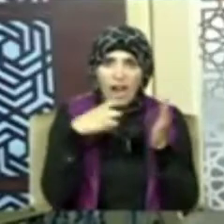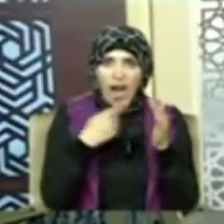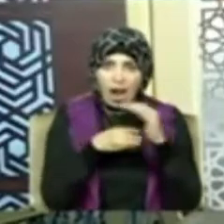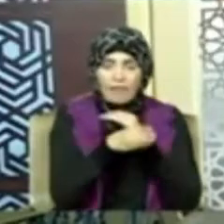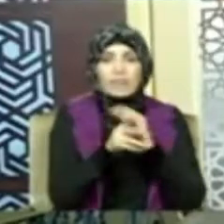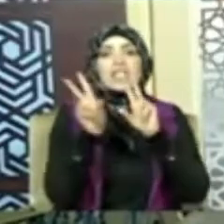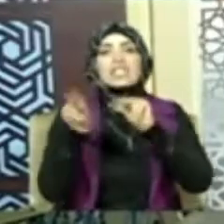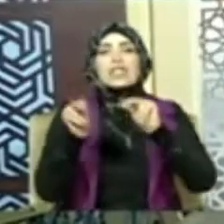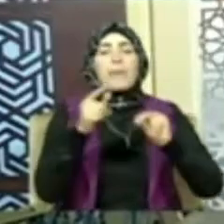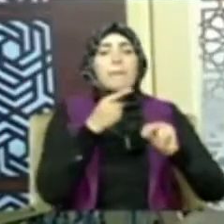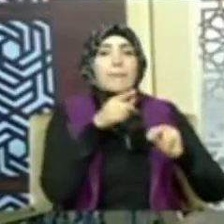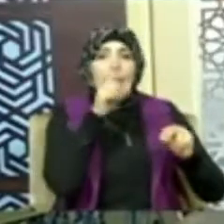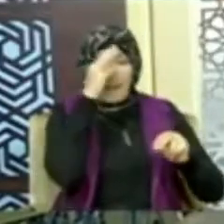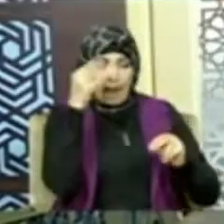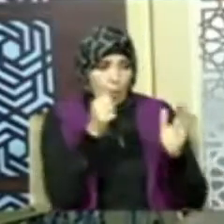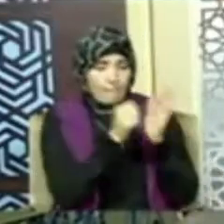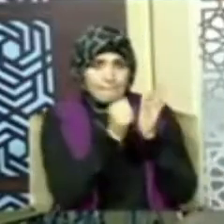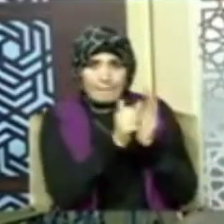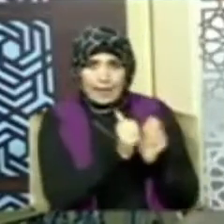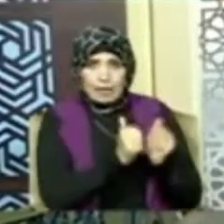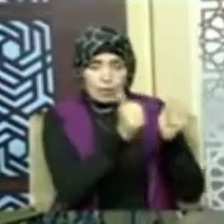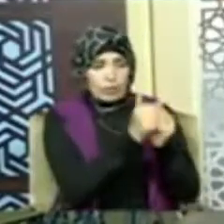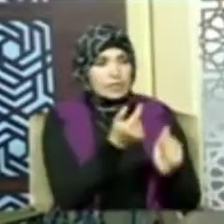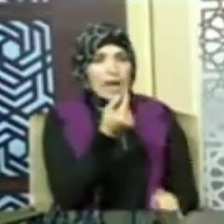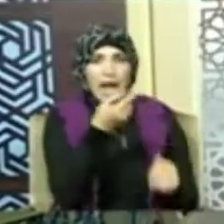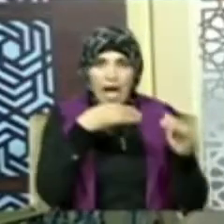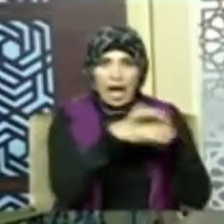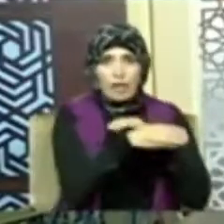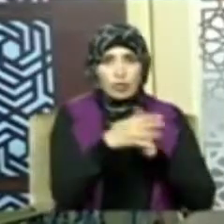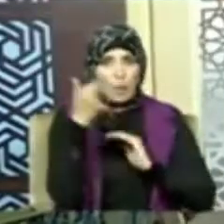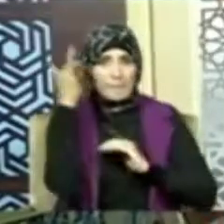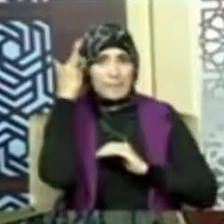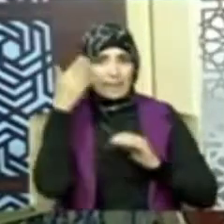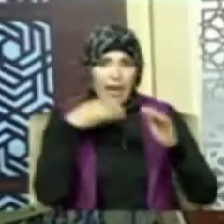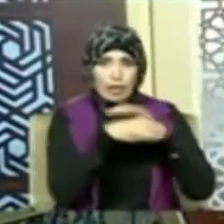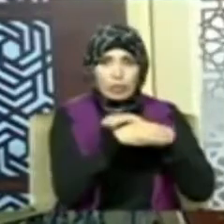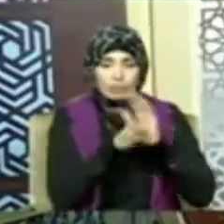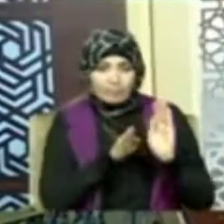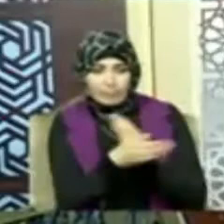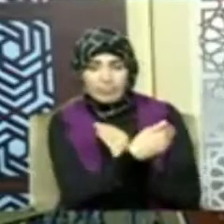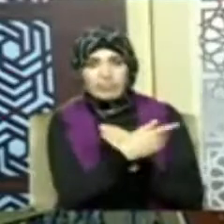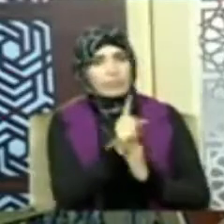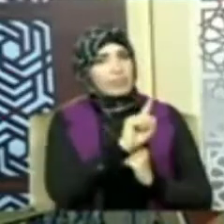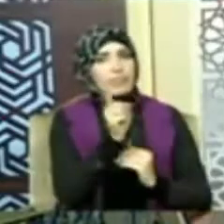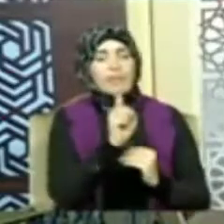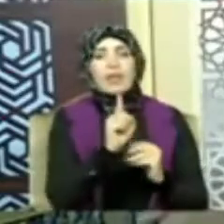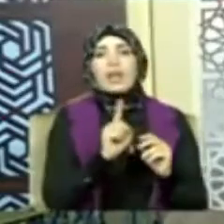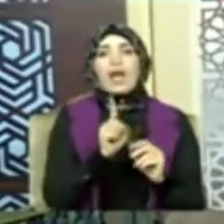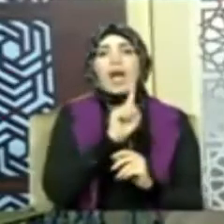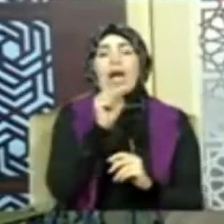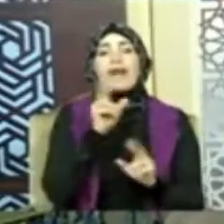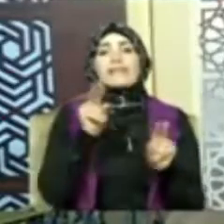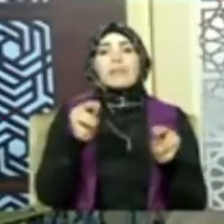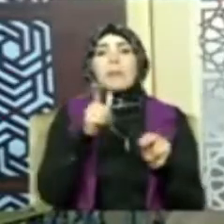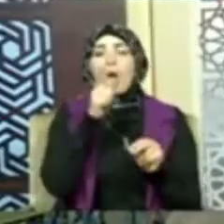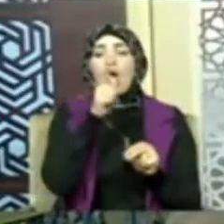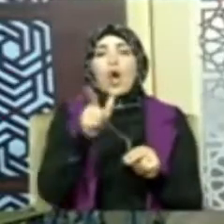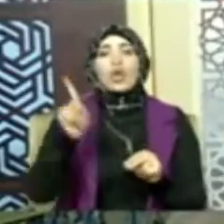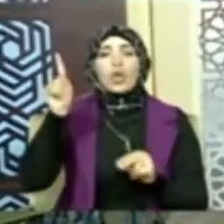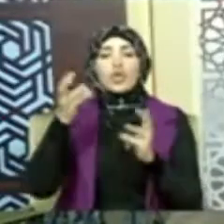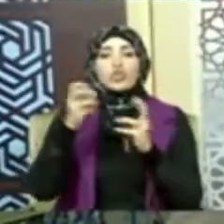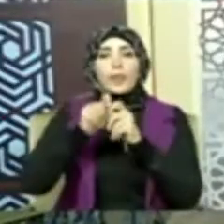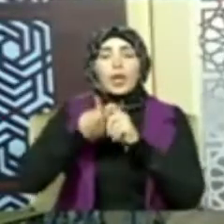بيت أحد إلا بإذنه، حيث يقول الحق سبحانه يا أيها الذين آمنوا لا تدخلوا بيوتا